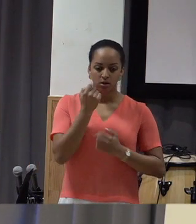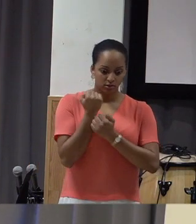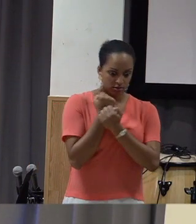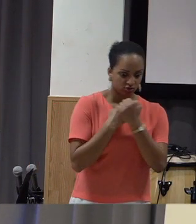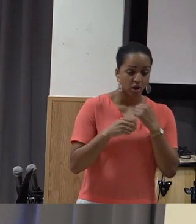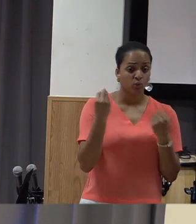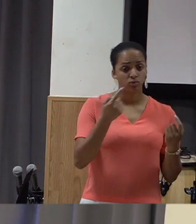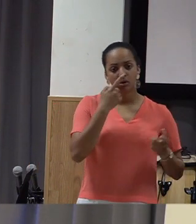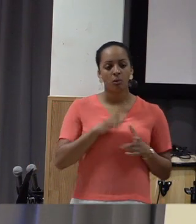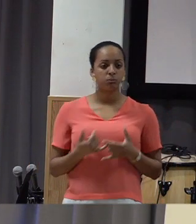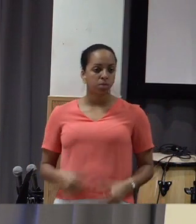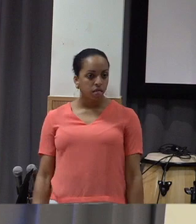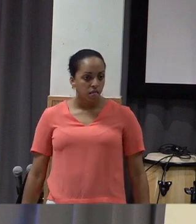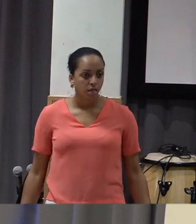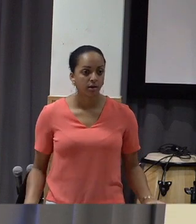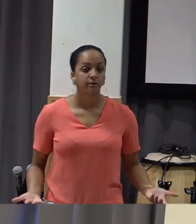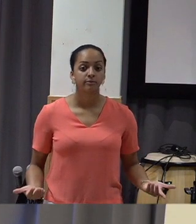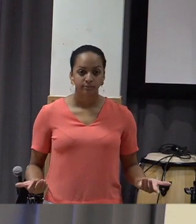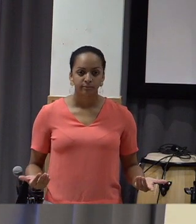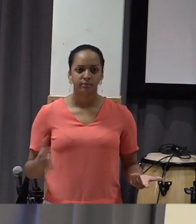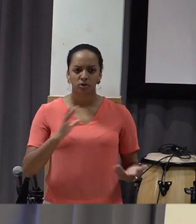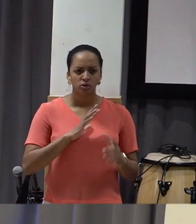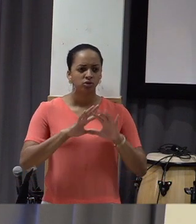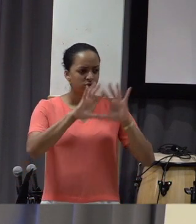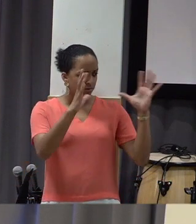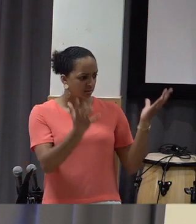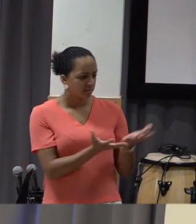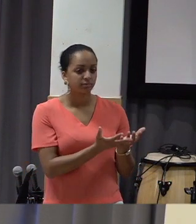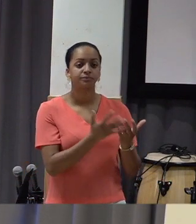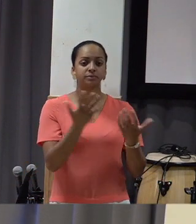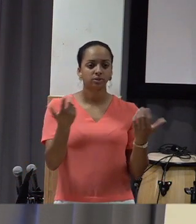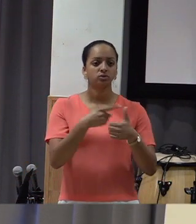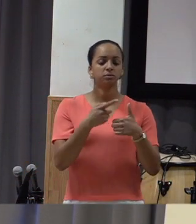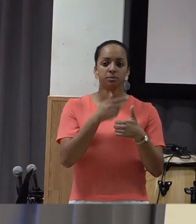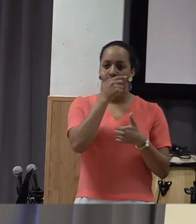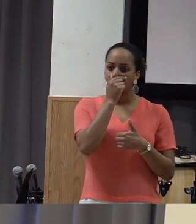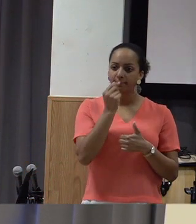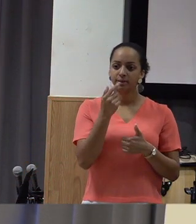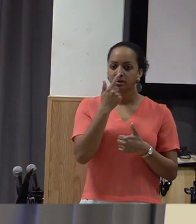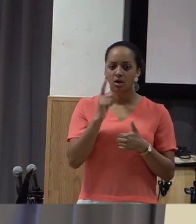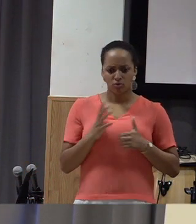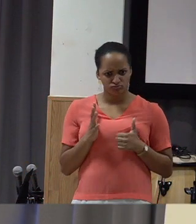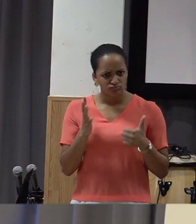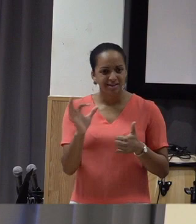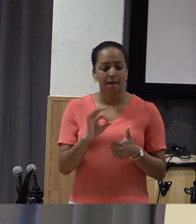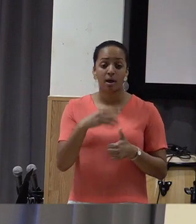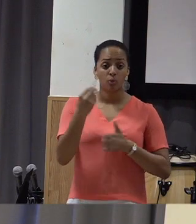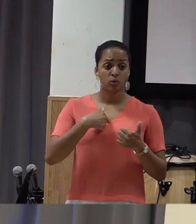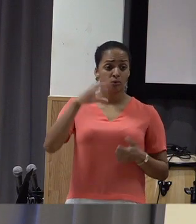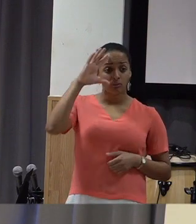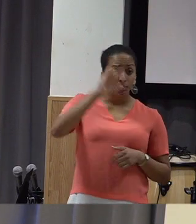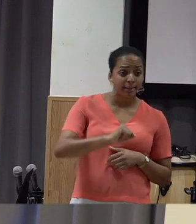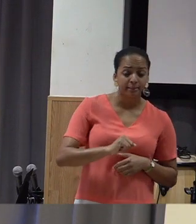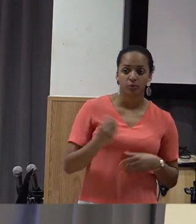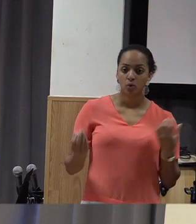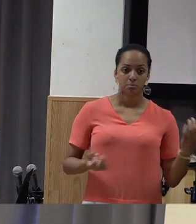paresse. La deuxième chose qui pouvait nous empêcher de prier après le manque d'audace, c'est le manque de temps. À cause de l'oubli, à cause des occupations ou